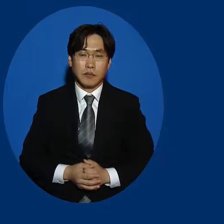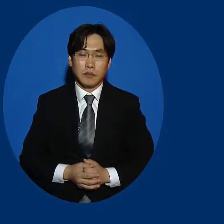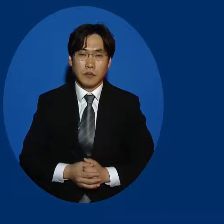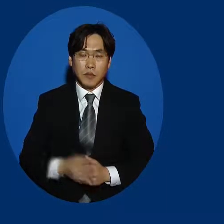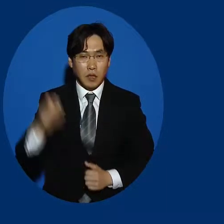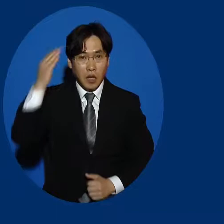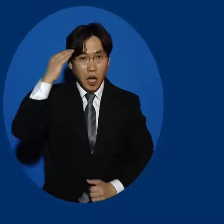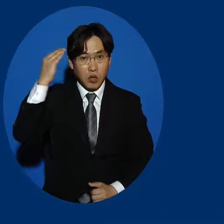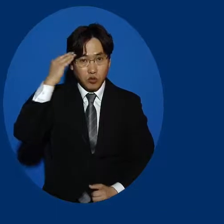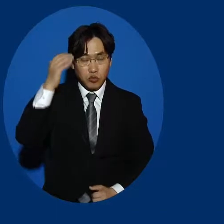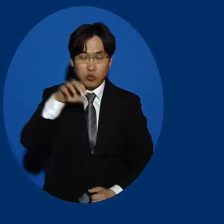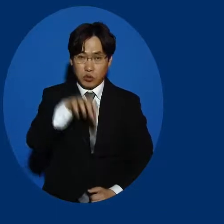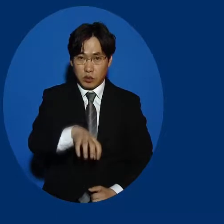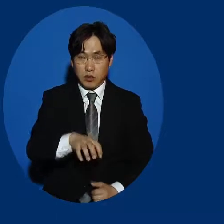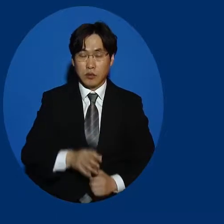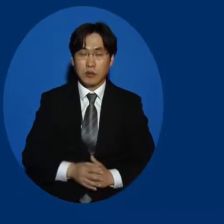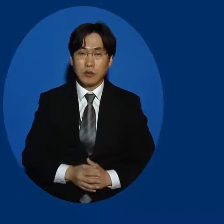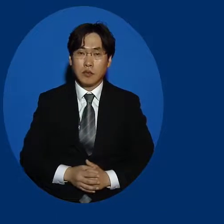우리나라는